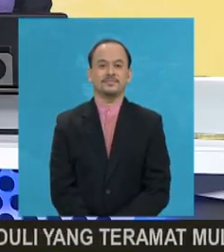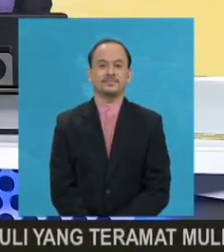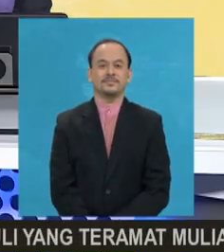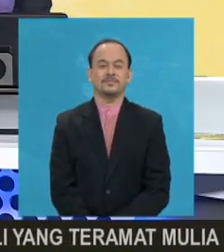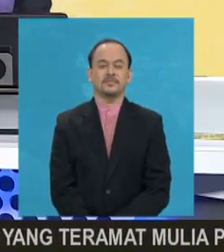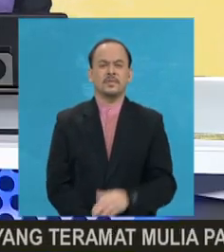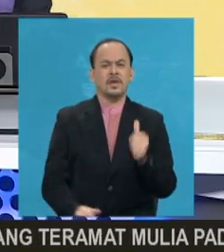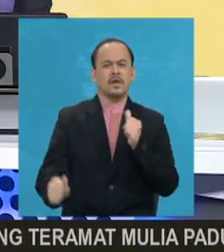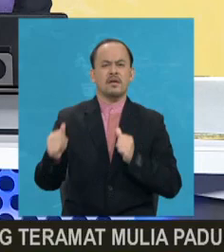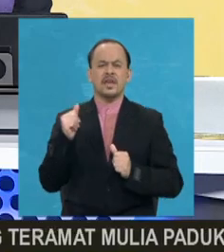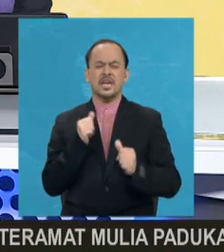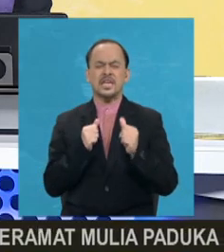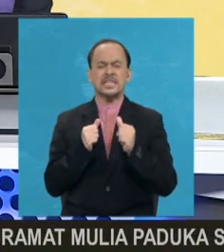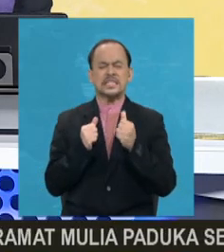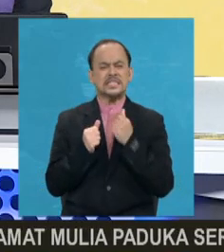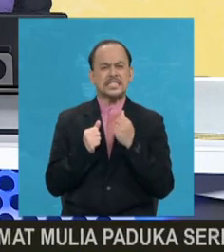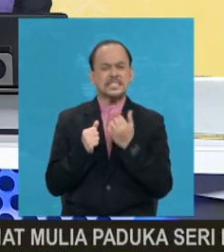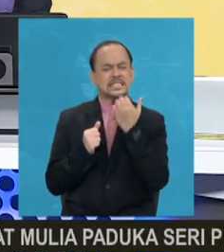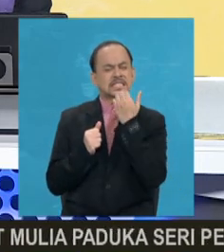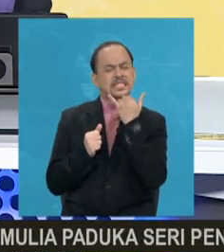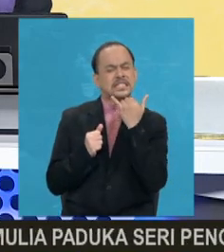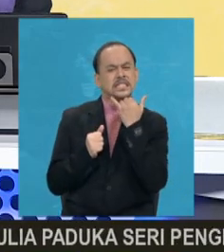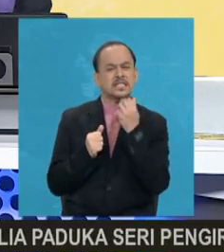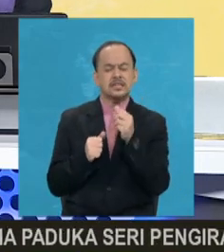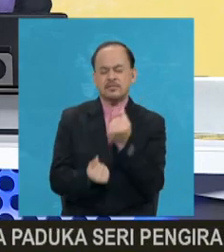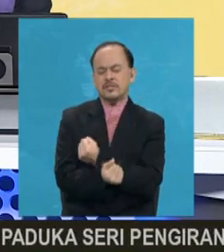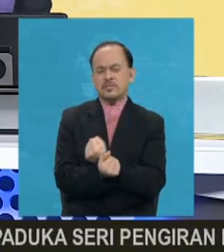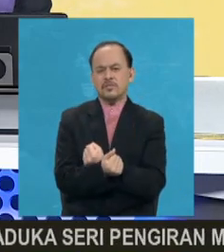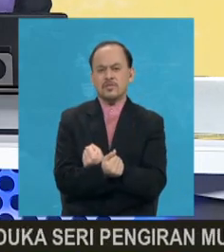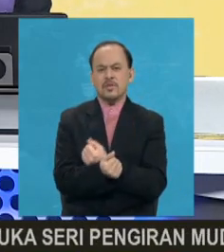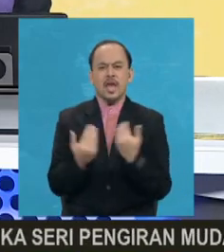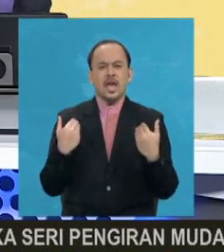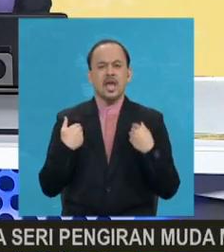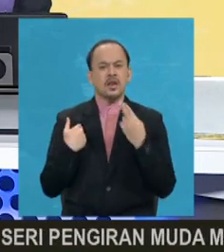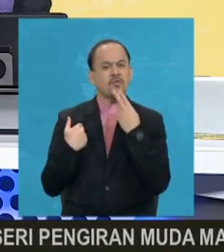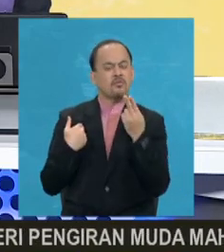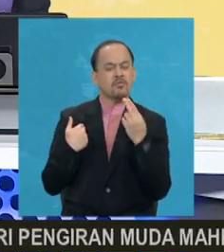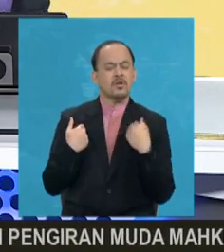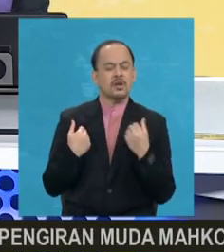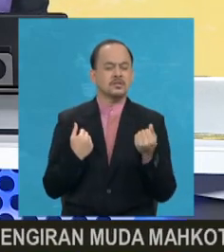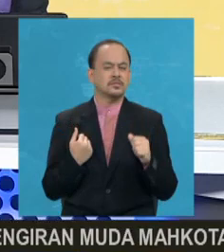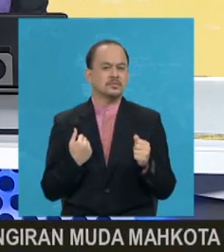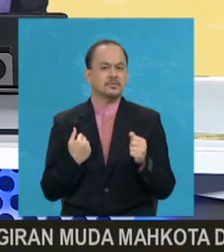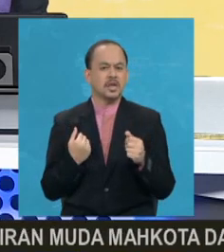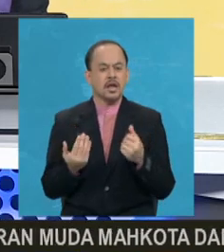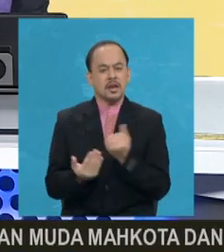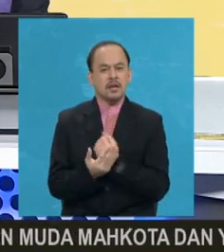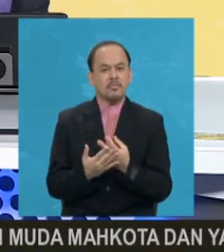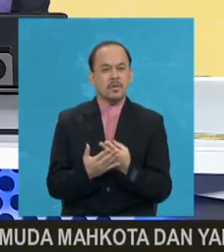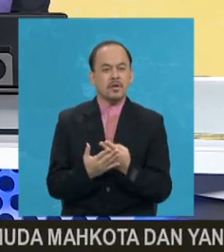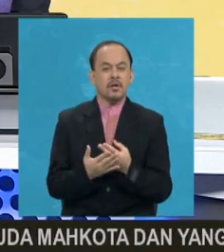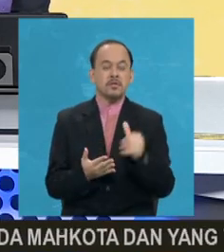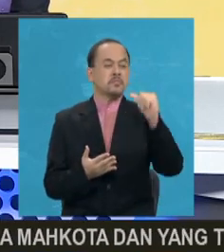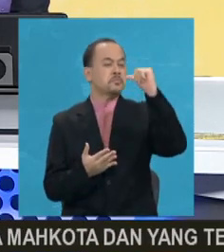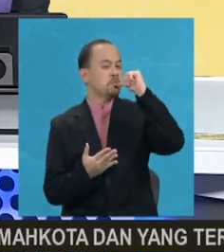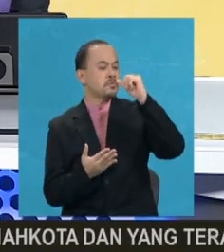Hai activity penyalahgunaan dadah memiliki rokok dan minuman keras serta pembuangan sampah yang tidak teratur antara kesalahan